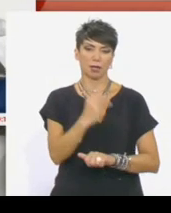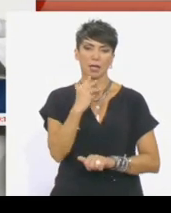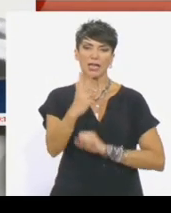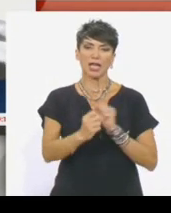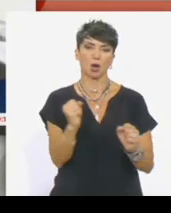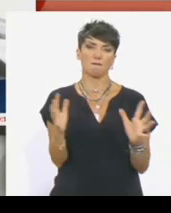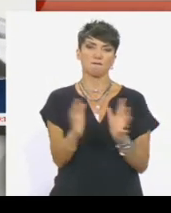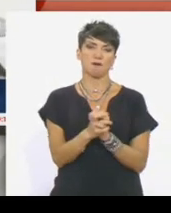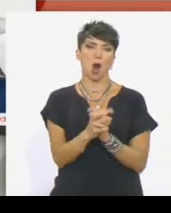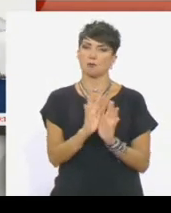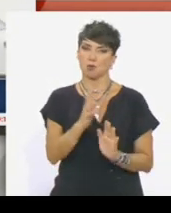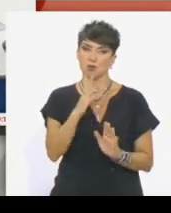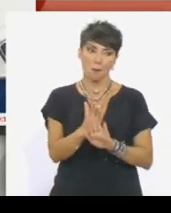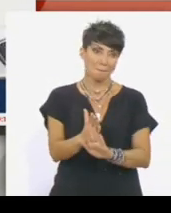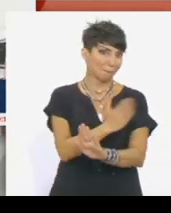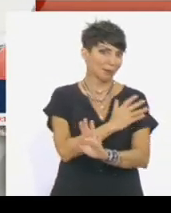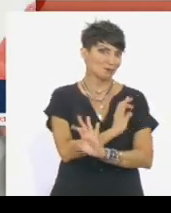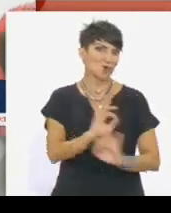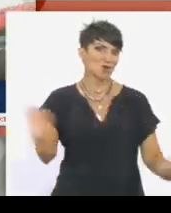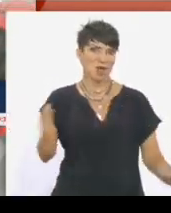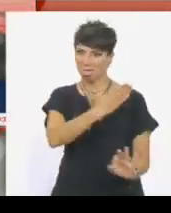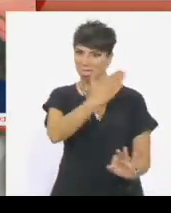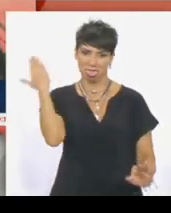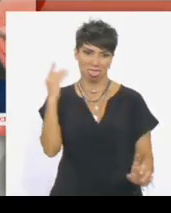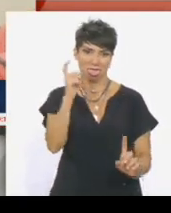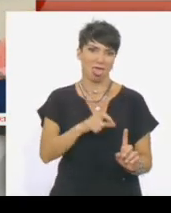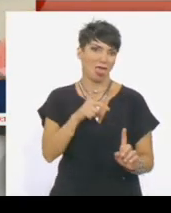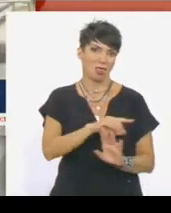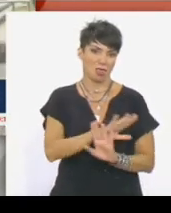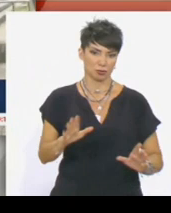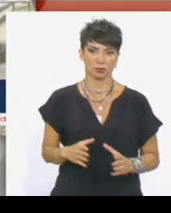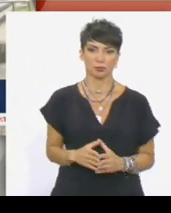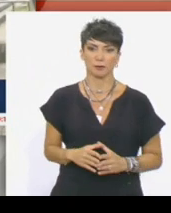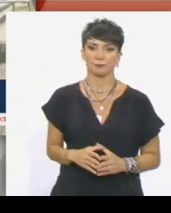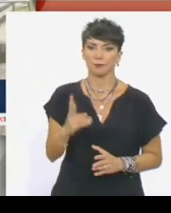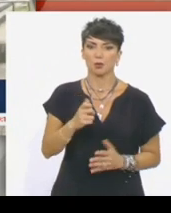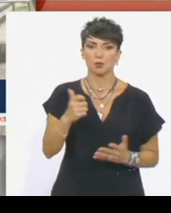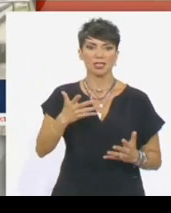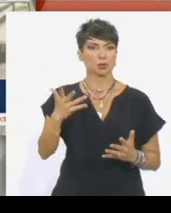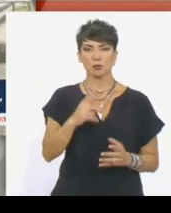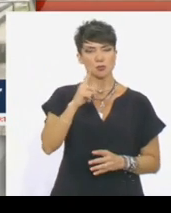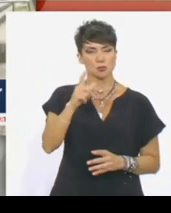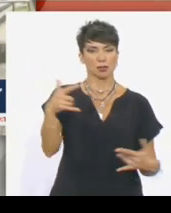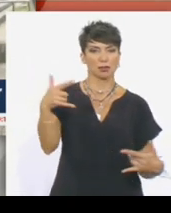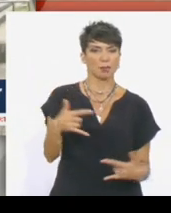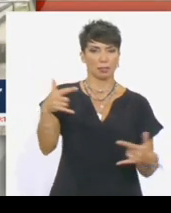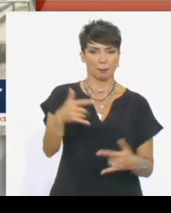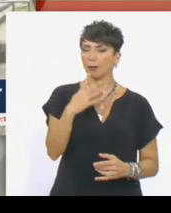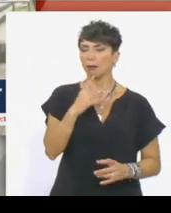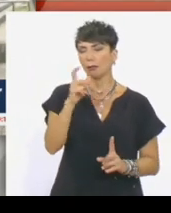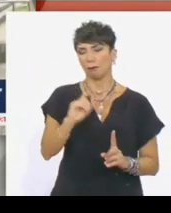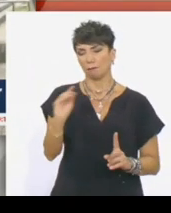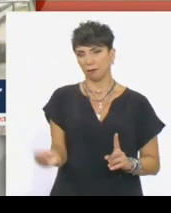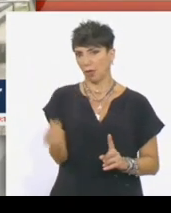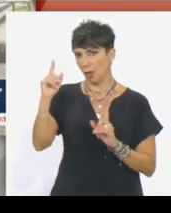αναστολή, καθώς δεν υπήρχε προηγούμενη καταδίκη που να ξεπερνά τα 3 έτη. Ο 26χρονος τράπερ μετά την έκδοση της